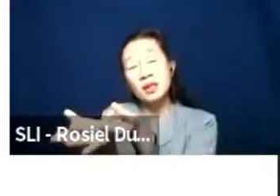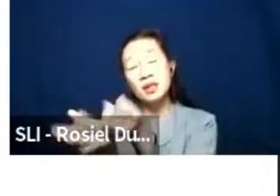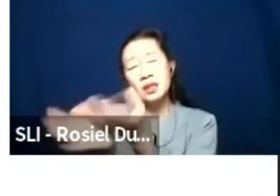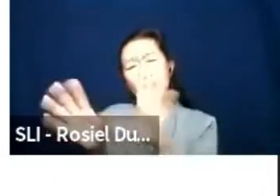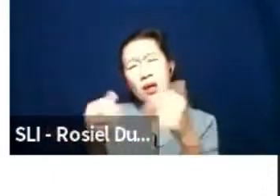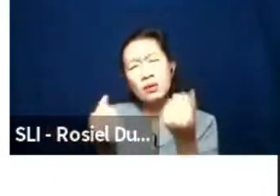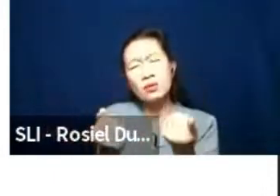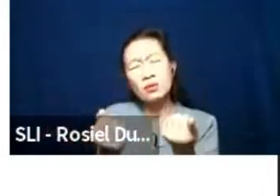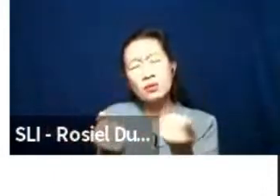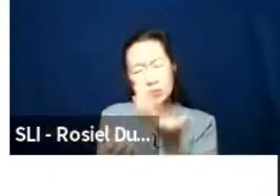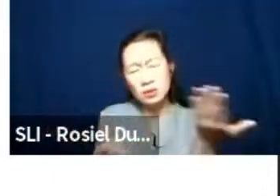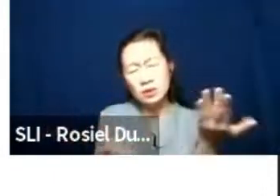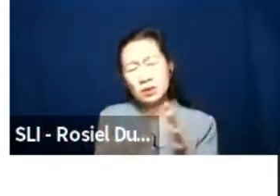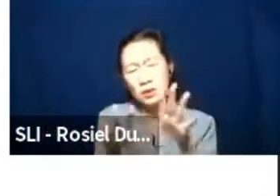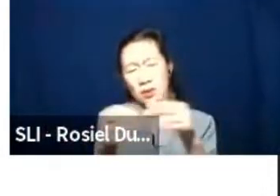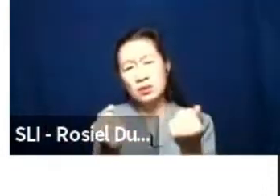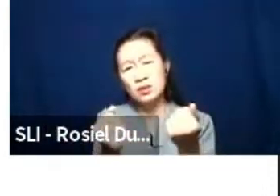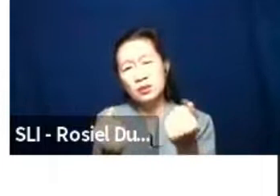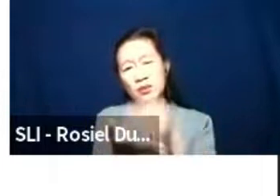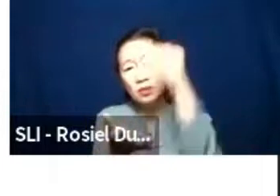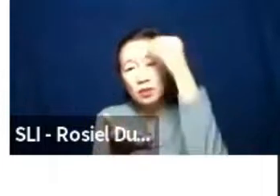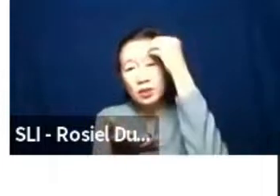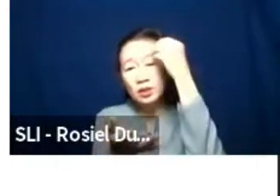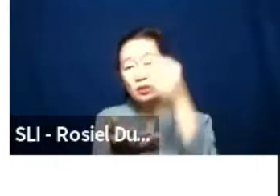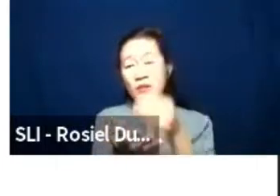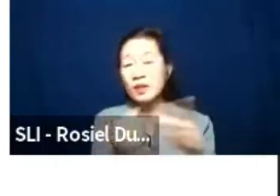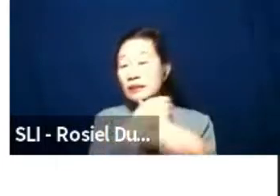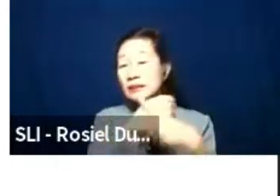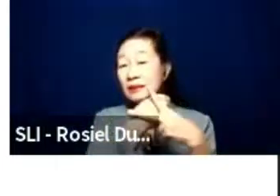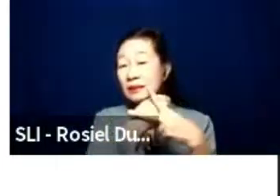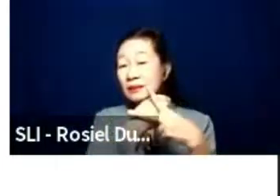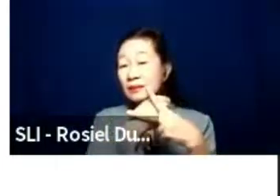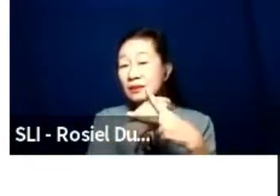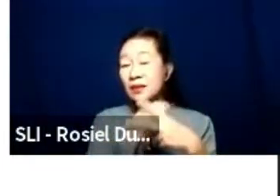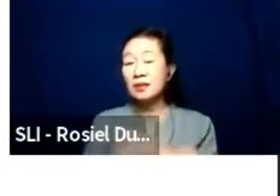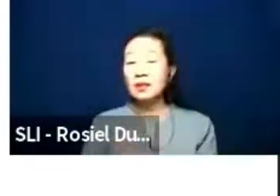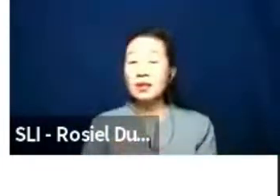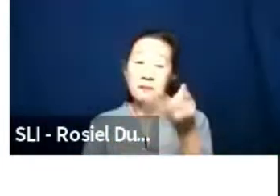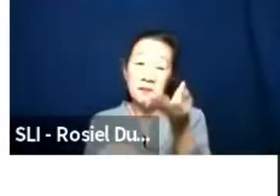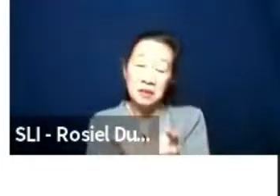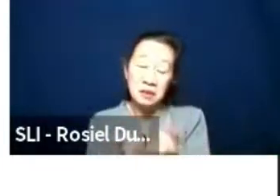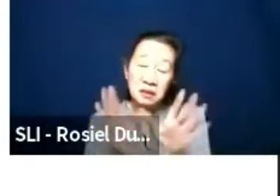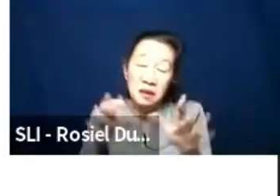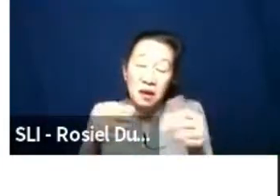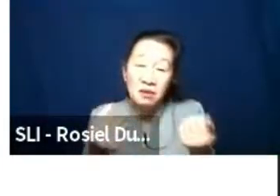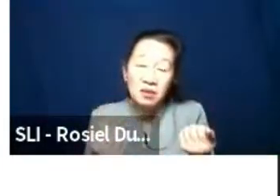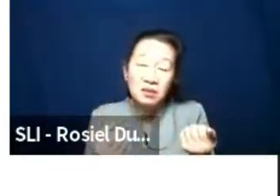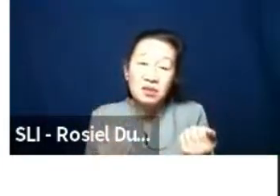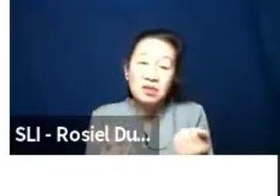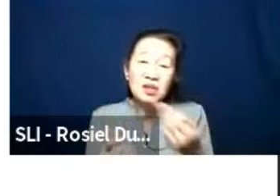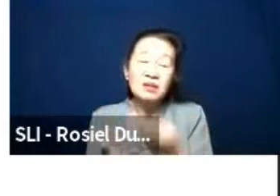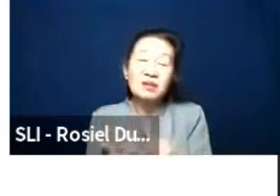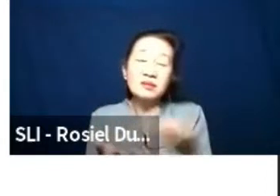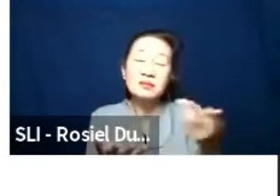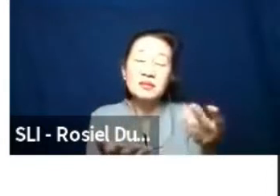Paano siya matututong mag-save ng pera? Paano siya matututo na gastusin